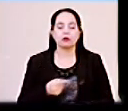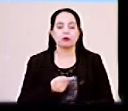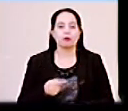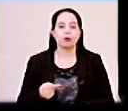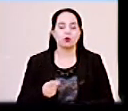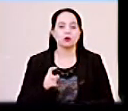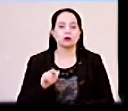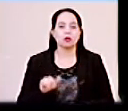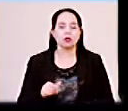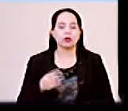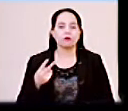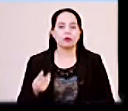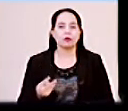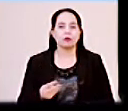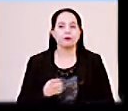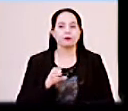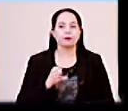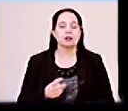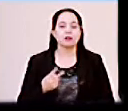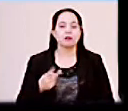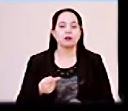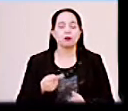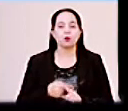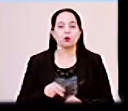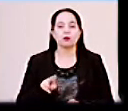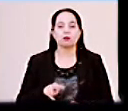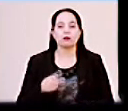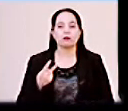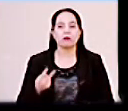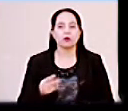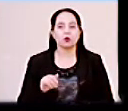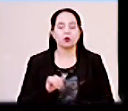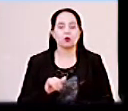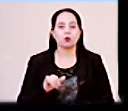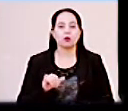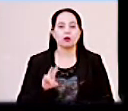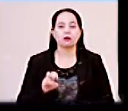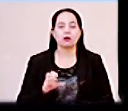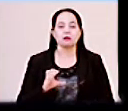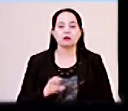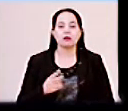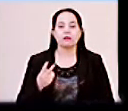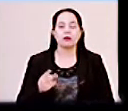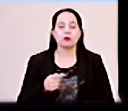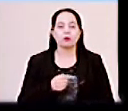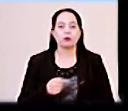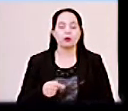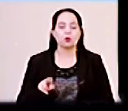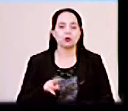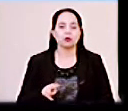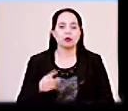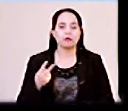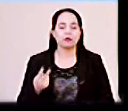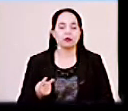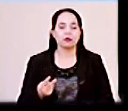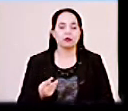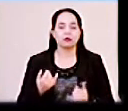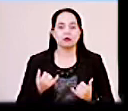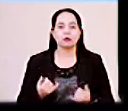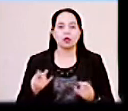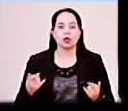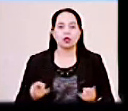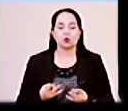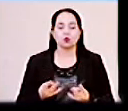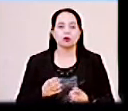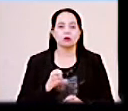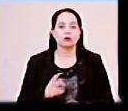минус y квадрат. c квадрат плюс d квадрат умноженное на c квадрат минус d квадрат. Теперь нужно